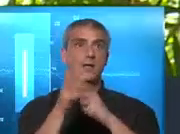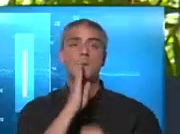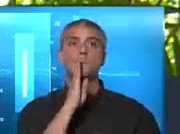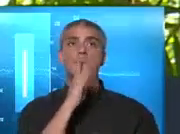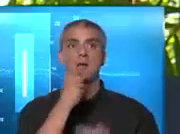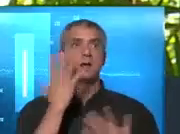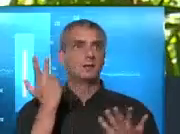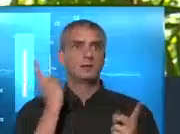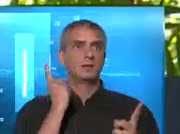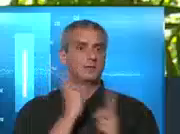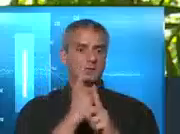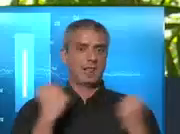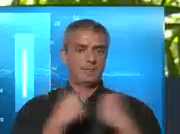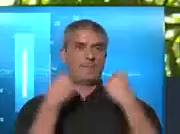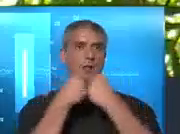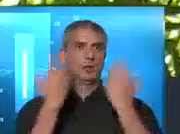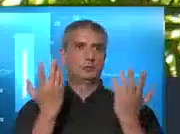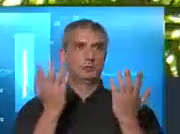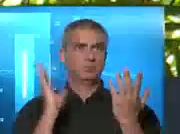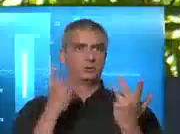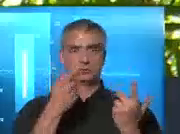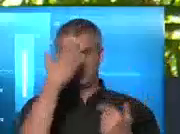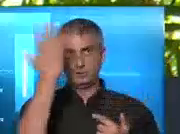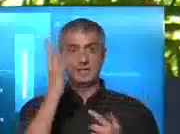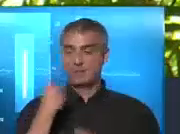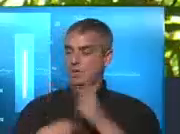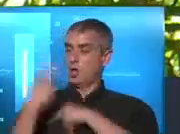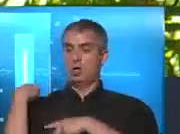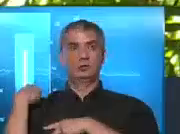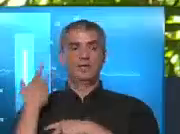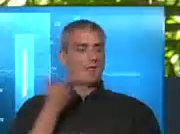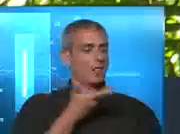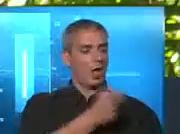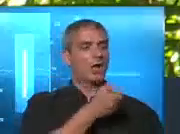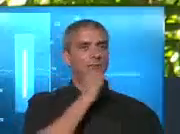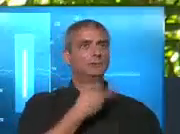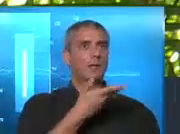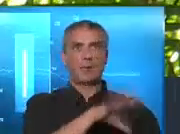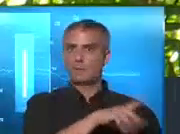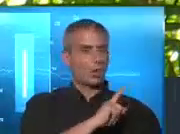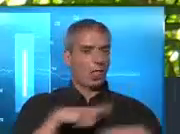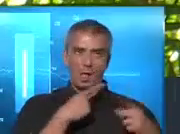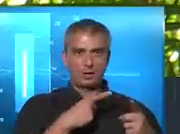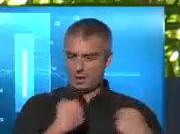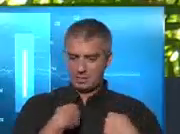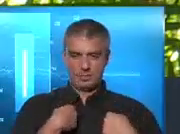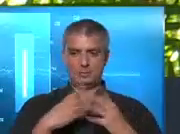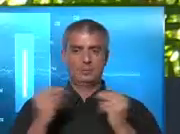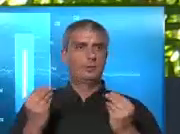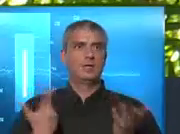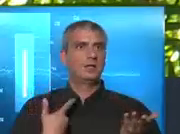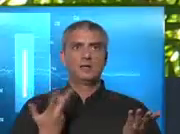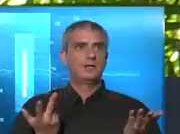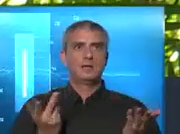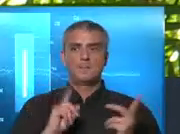שככה נתקלים מהר מאוד בפרדוקסים. יש את פרדוקס הסבא הידוע, שאם אני חוזר אחורה ואני הורג את סבא שלי, אז סבא שלי לא היה קיים, ואז אני לא קיים, ואז